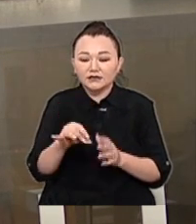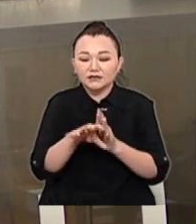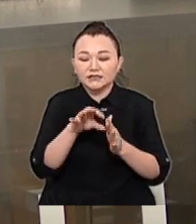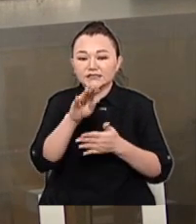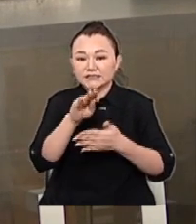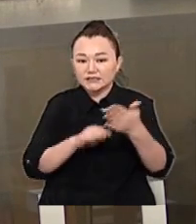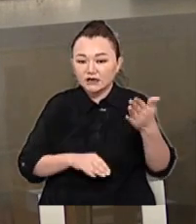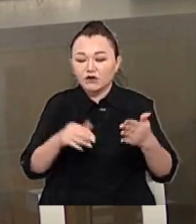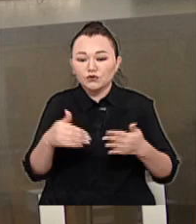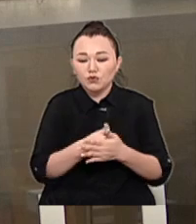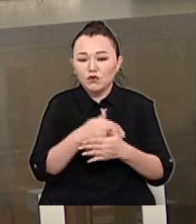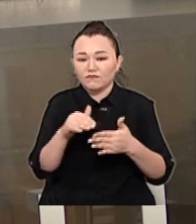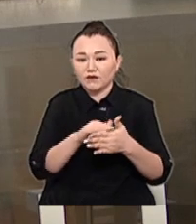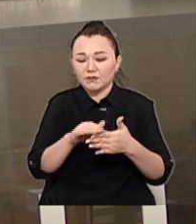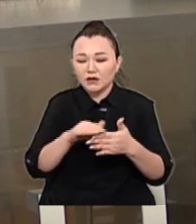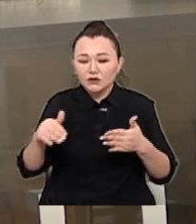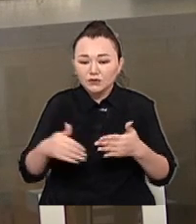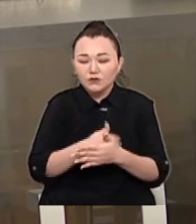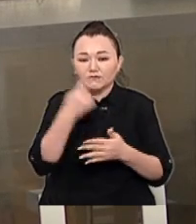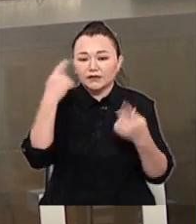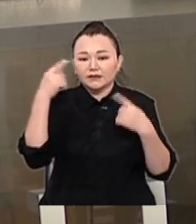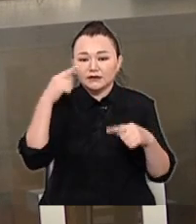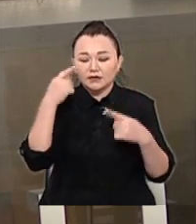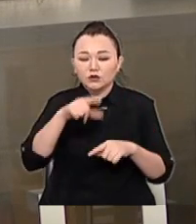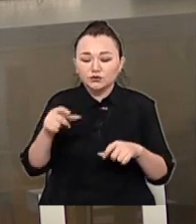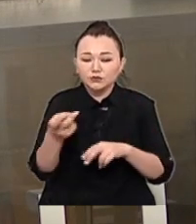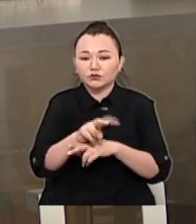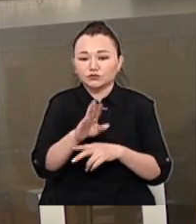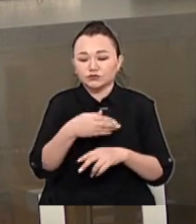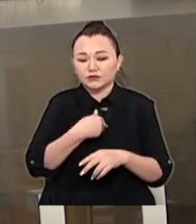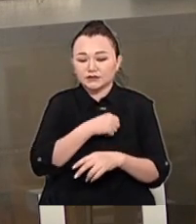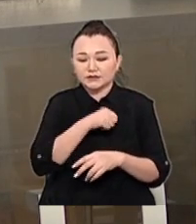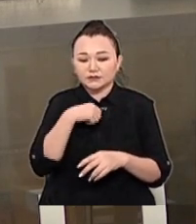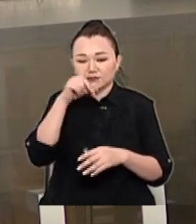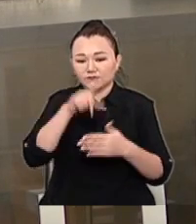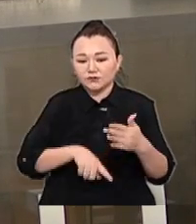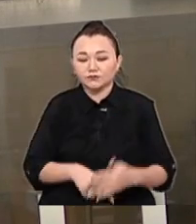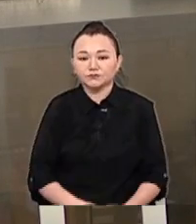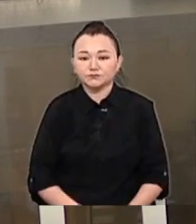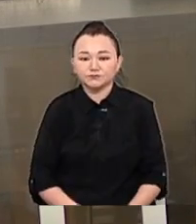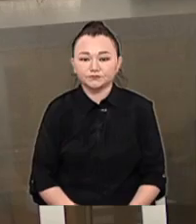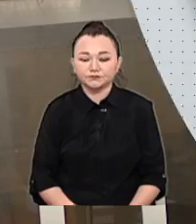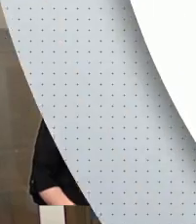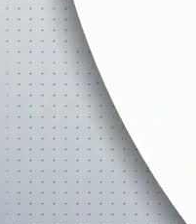жаңа тұлғалардың жаңа идеяларымен келетінде мен енді өз басым сенемін.